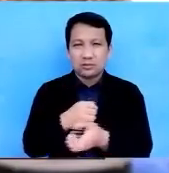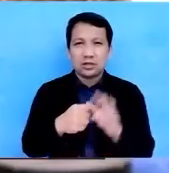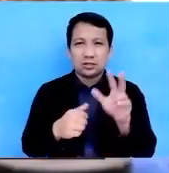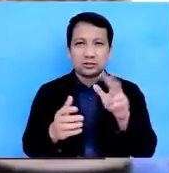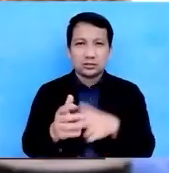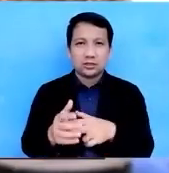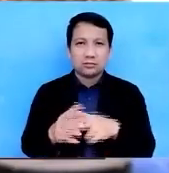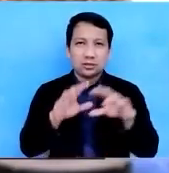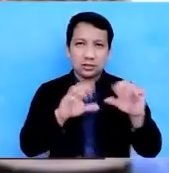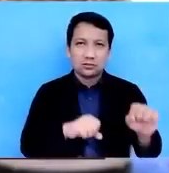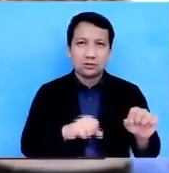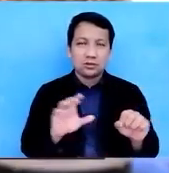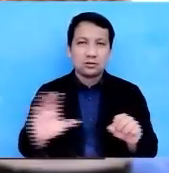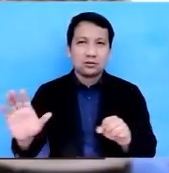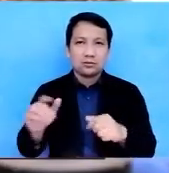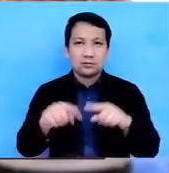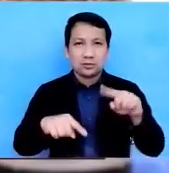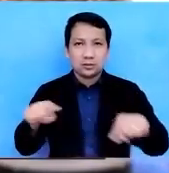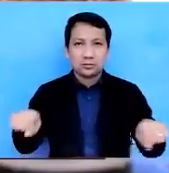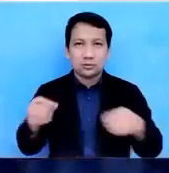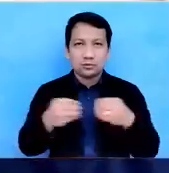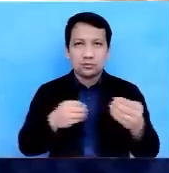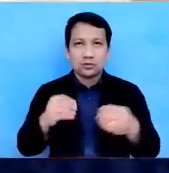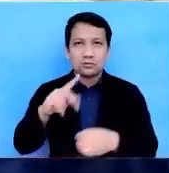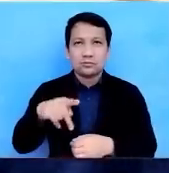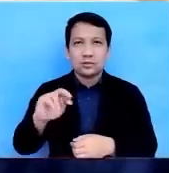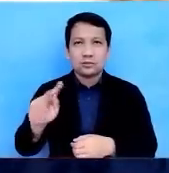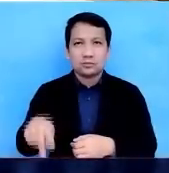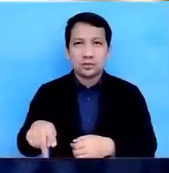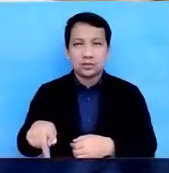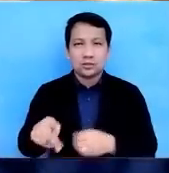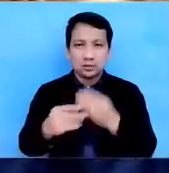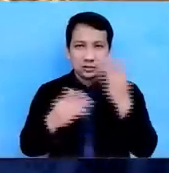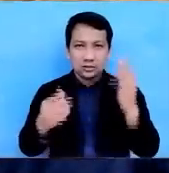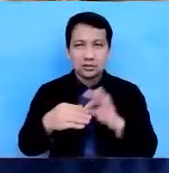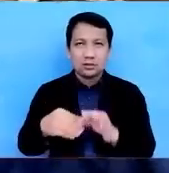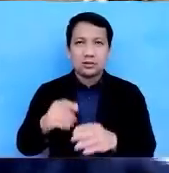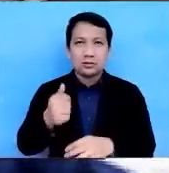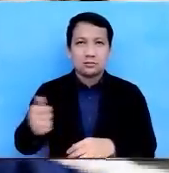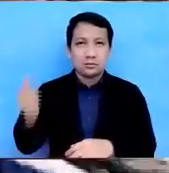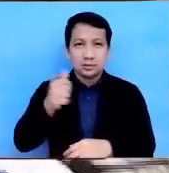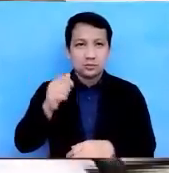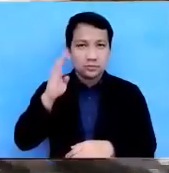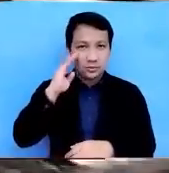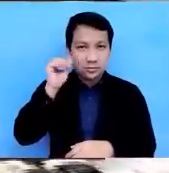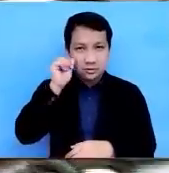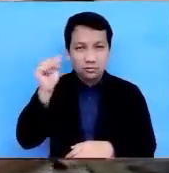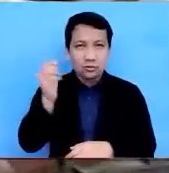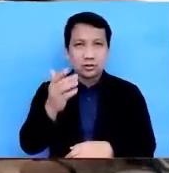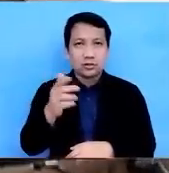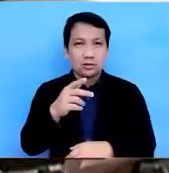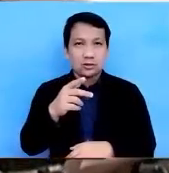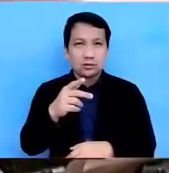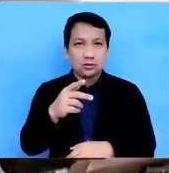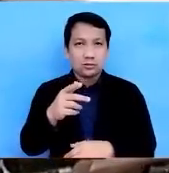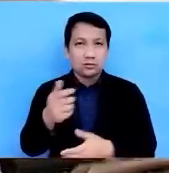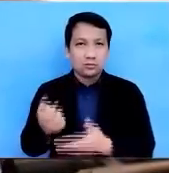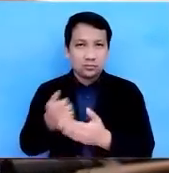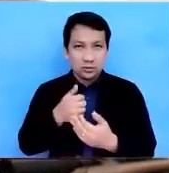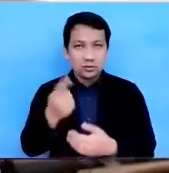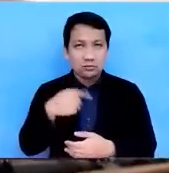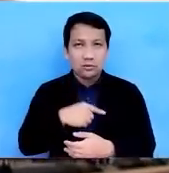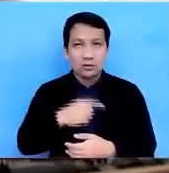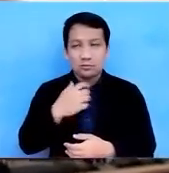naaresto mula sa kaliwat-kanang operasyon ng PNP. Nanawagan naman si PNP Chief Benjamin Acorda sa publiko na makipagtulungan at